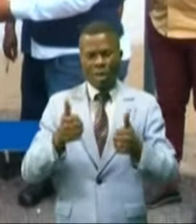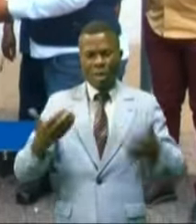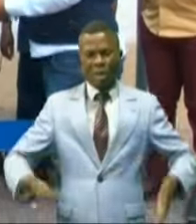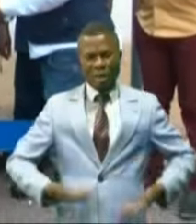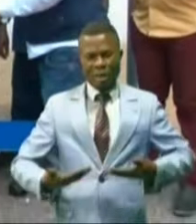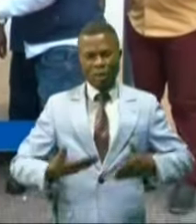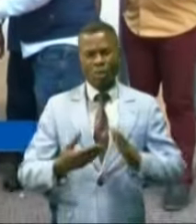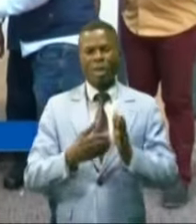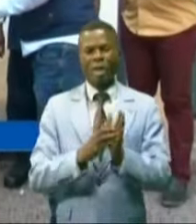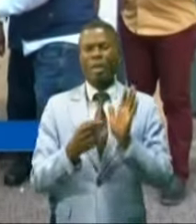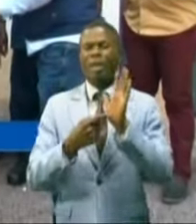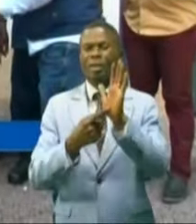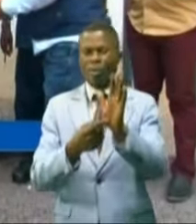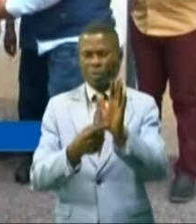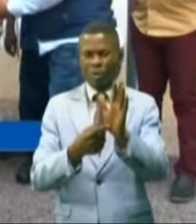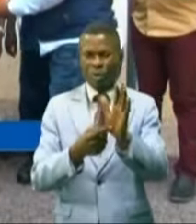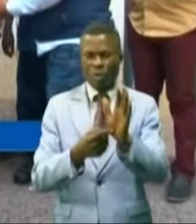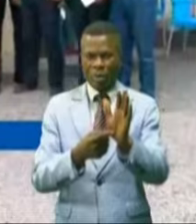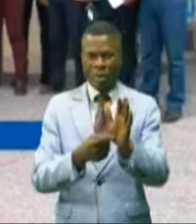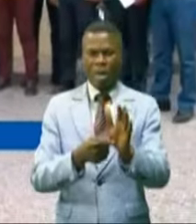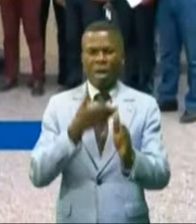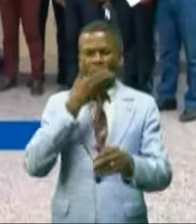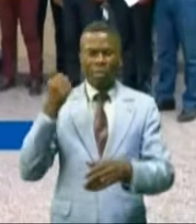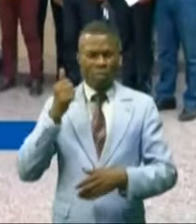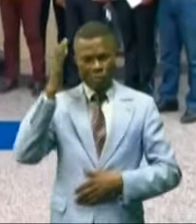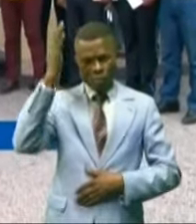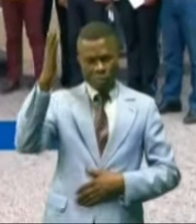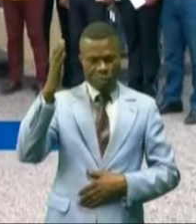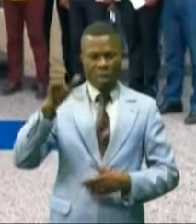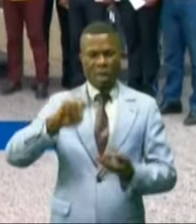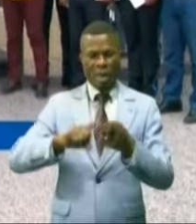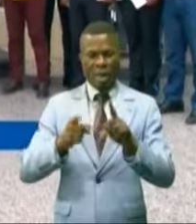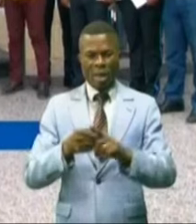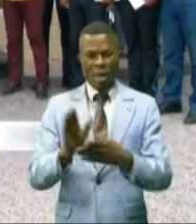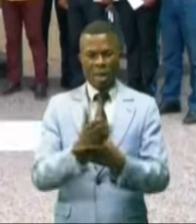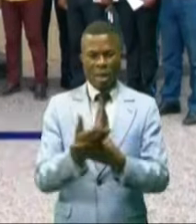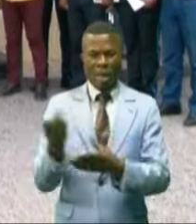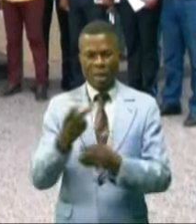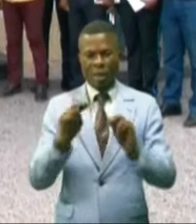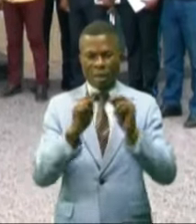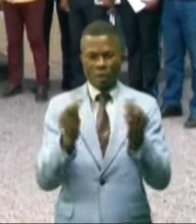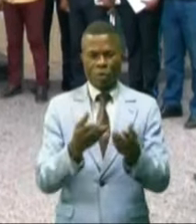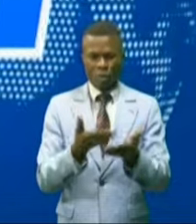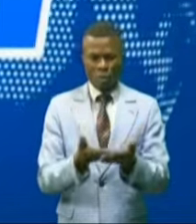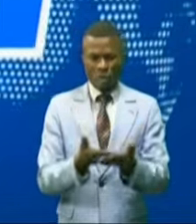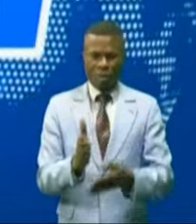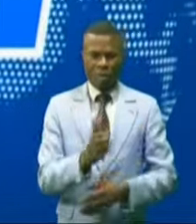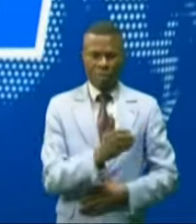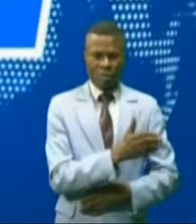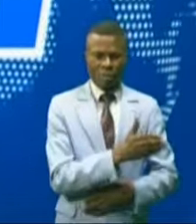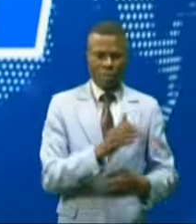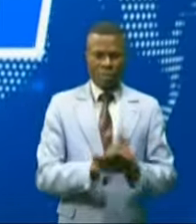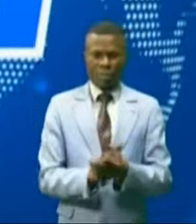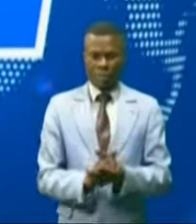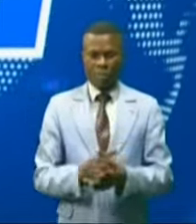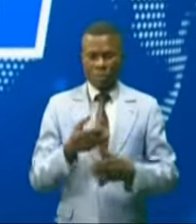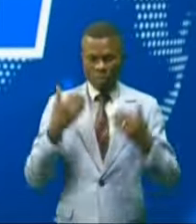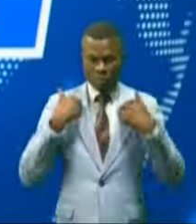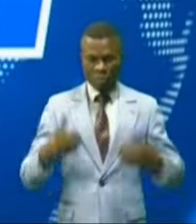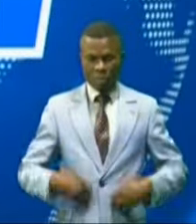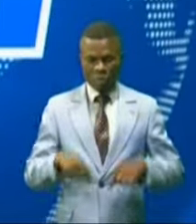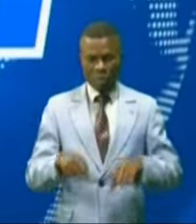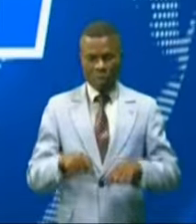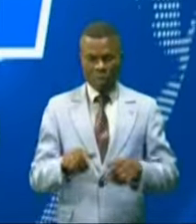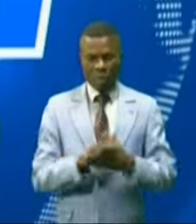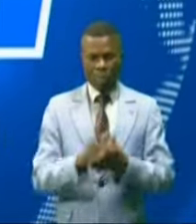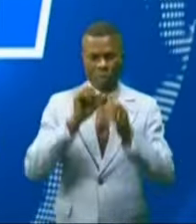qui présage un avenir meilleur dans les relations entre les deux parties. Parlons santé à présent